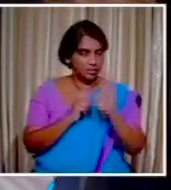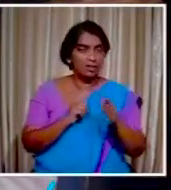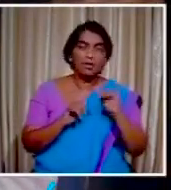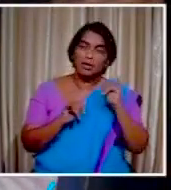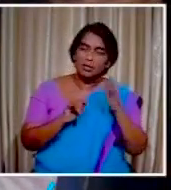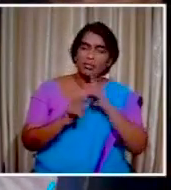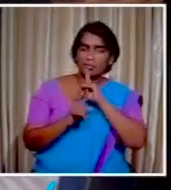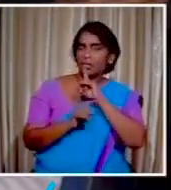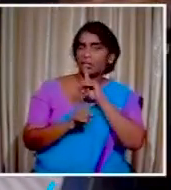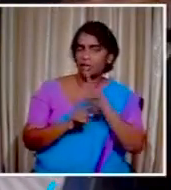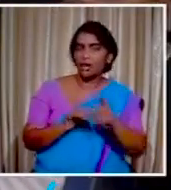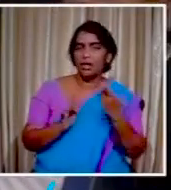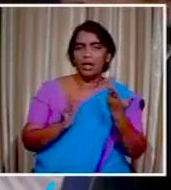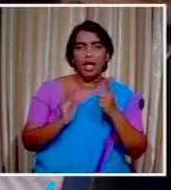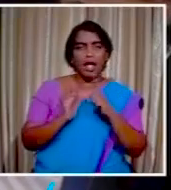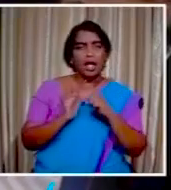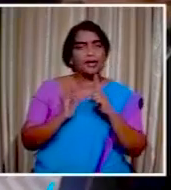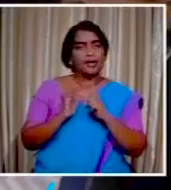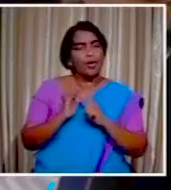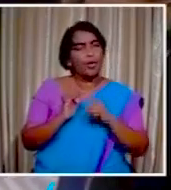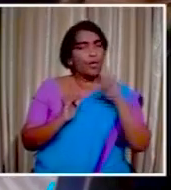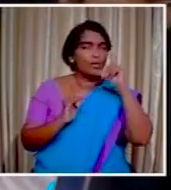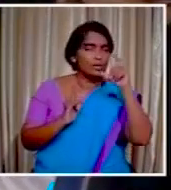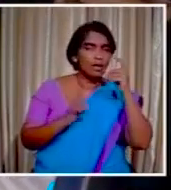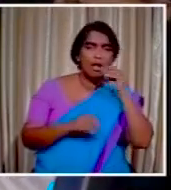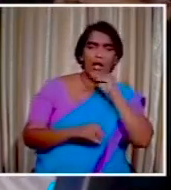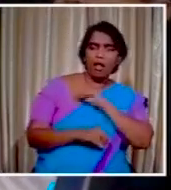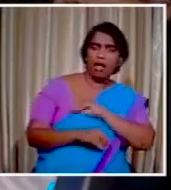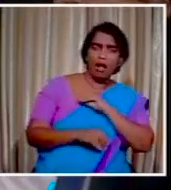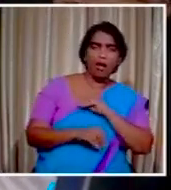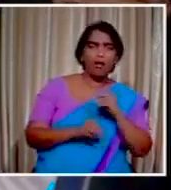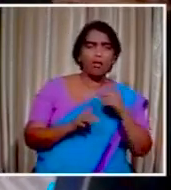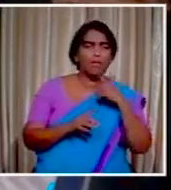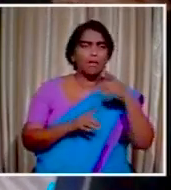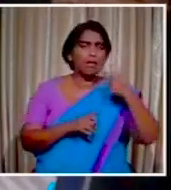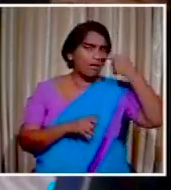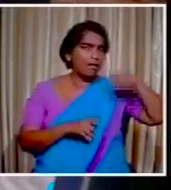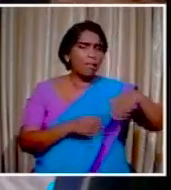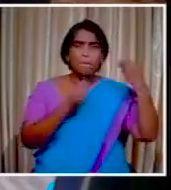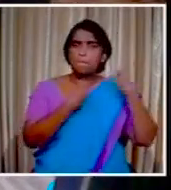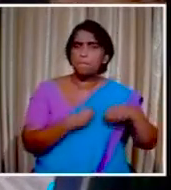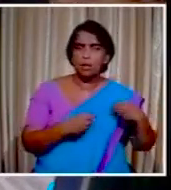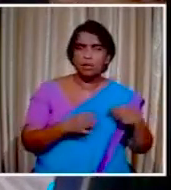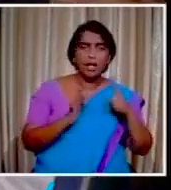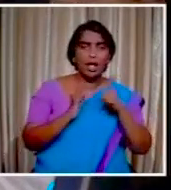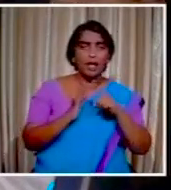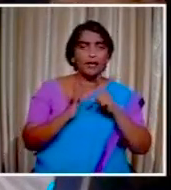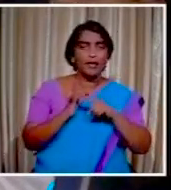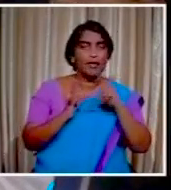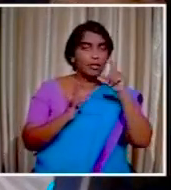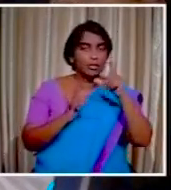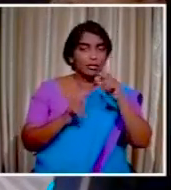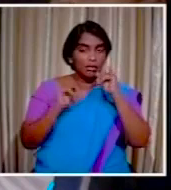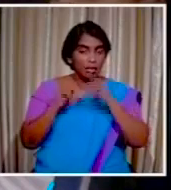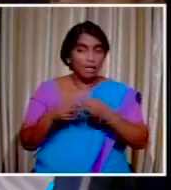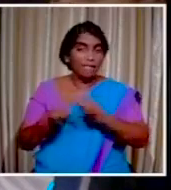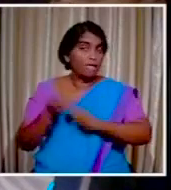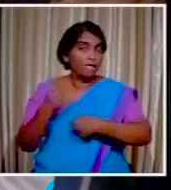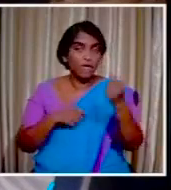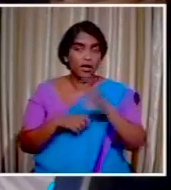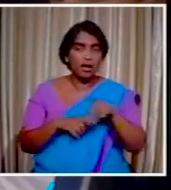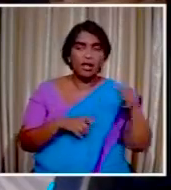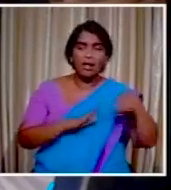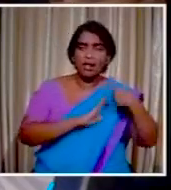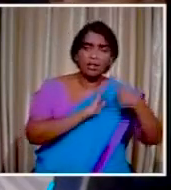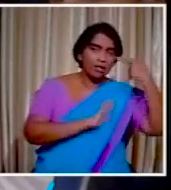සමහරව අහනවා IOC එක ලාභයි සිපෙට්කෝ එකයි පාඩු. IOC එක අලාභ බඩු විකුණන්නේ නැහැ. සිපෙට්කෝ